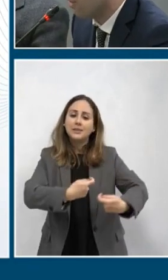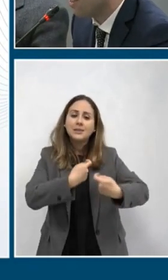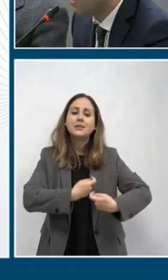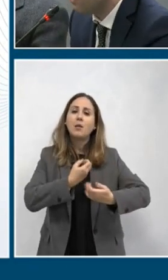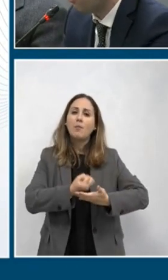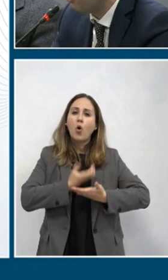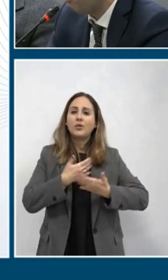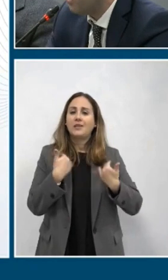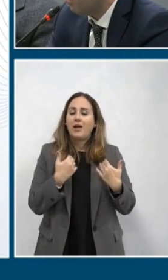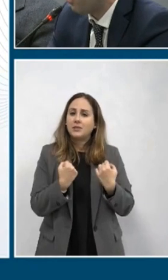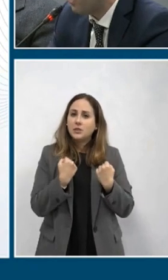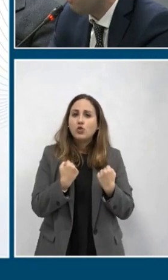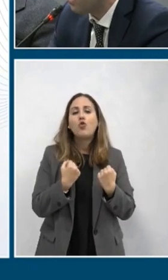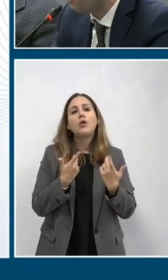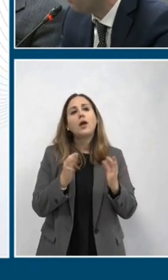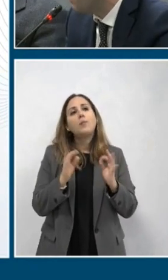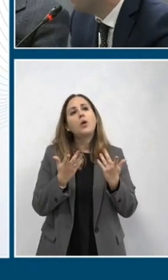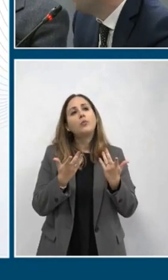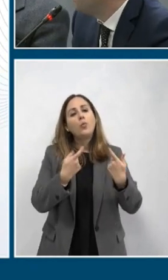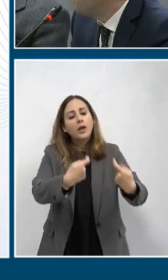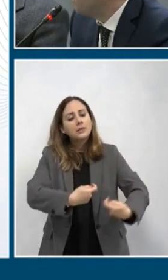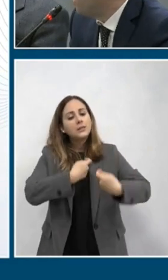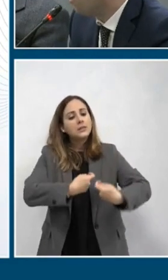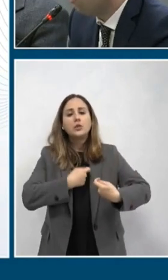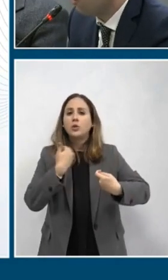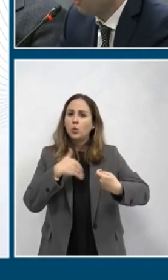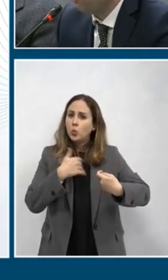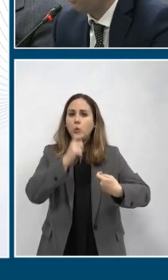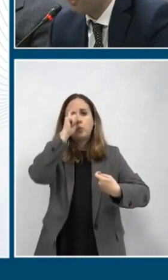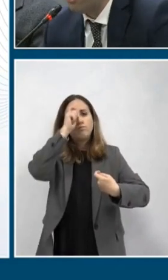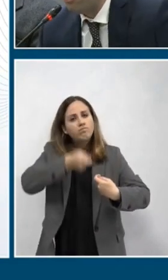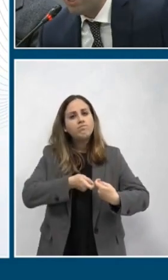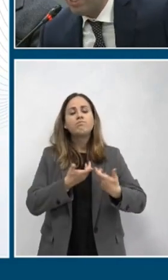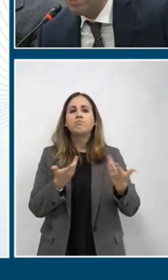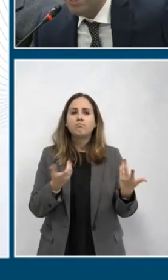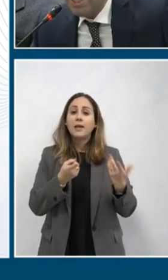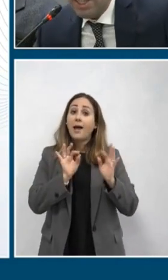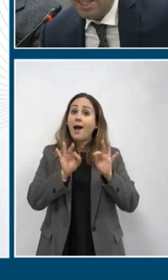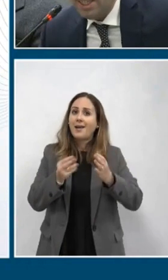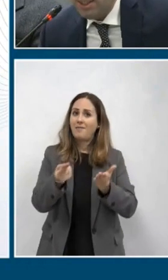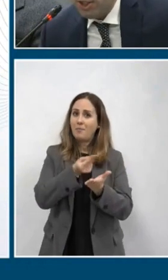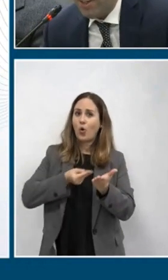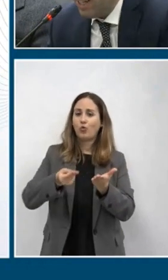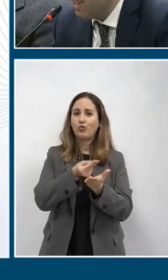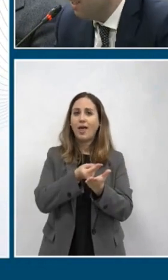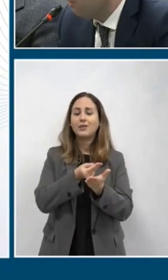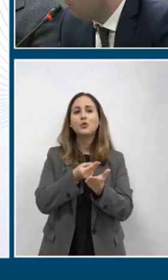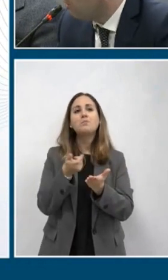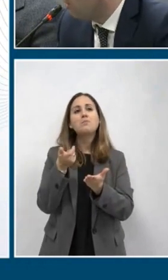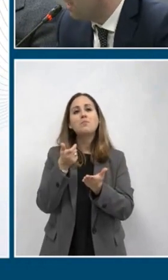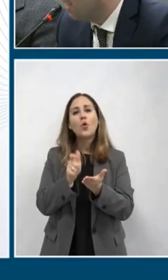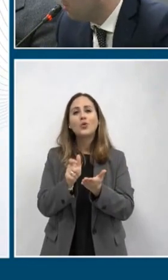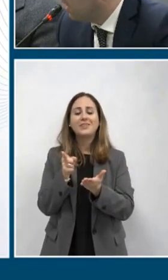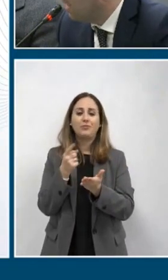ha portato nel senso più nobile della parola animazione a tutto questo progetto perché diceva anche